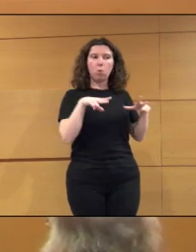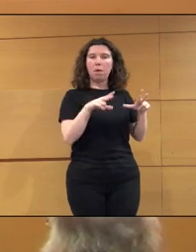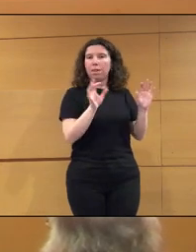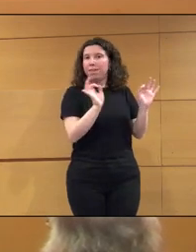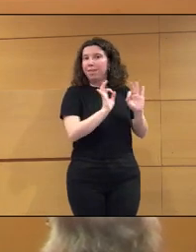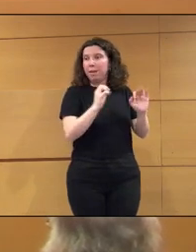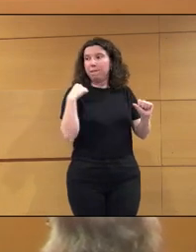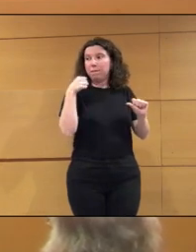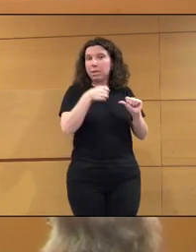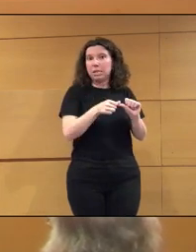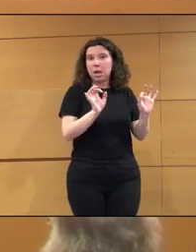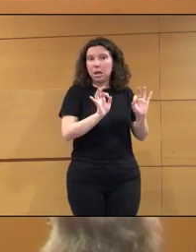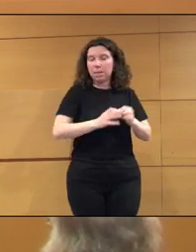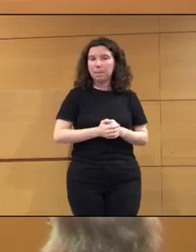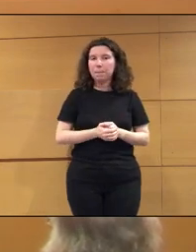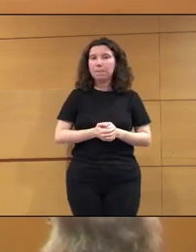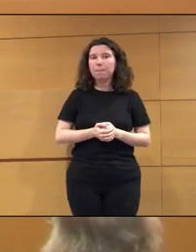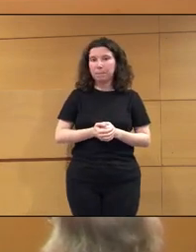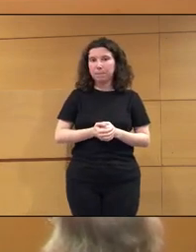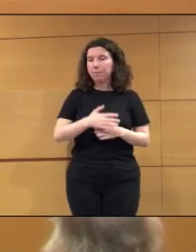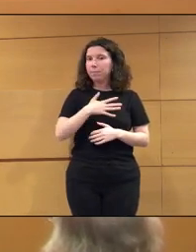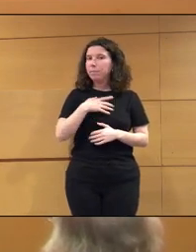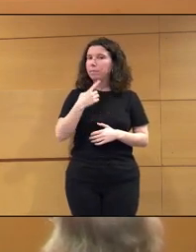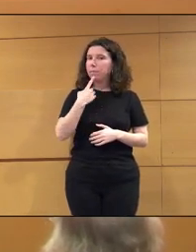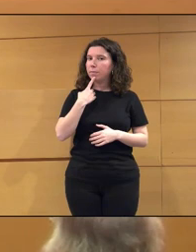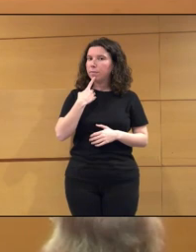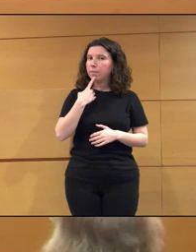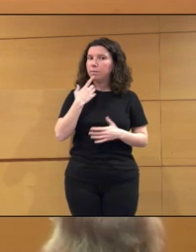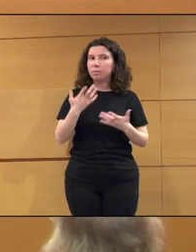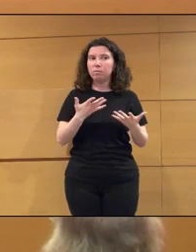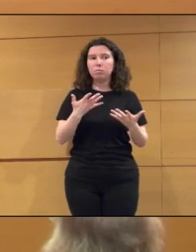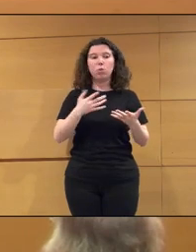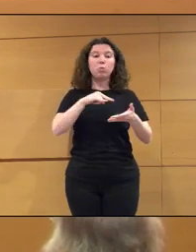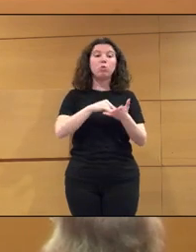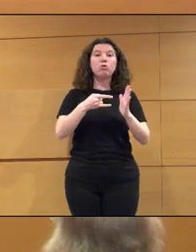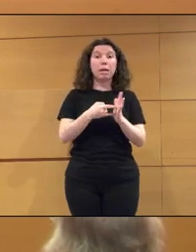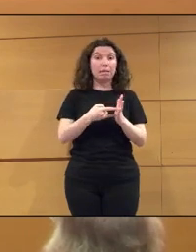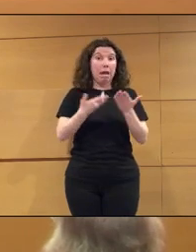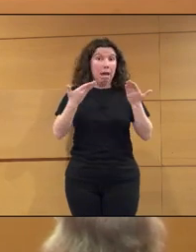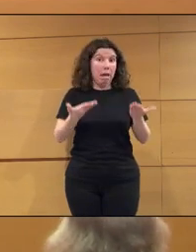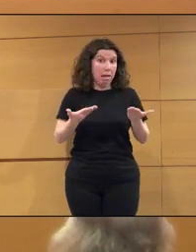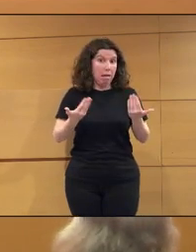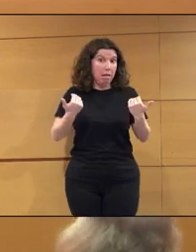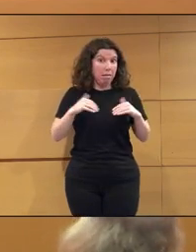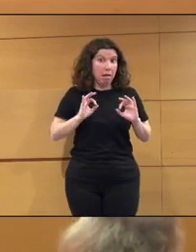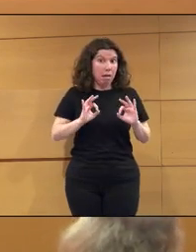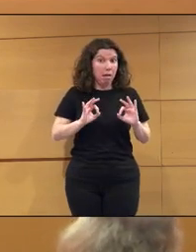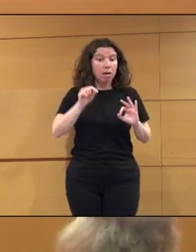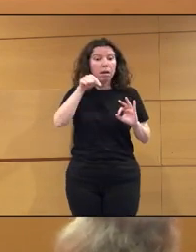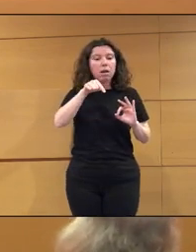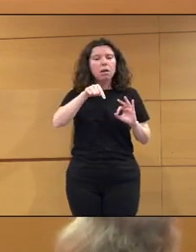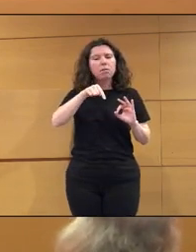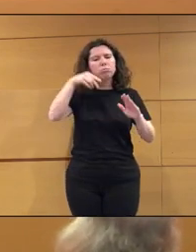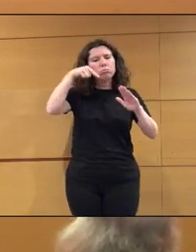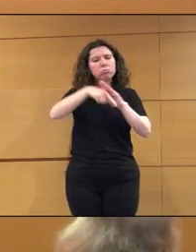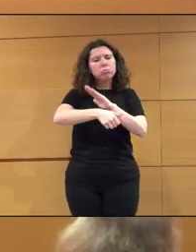llenguatge natural. Aleshores, tenim aquest projecte on treballarem en la llengua de